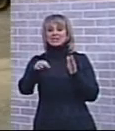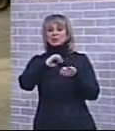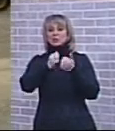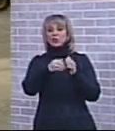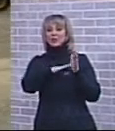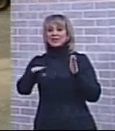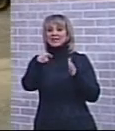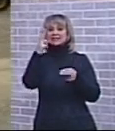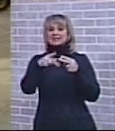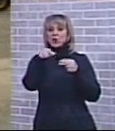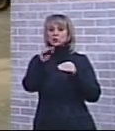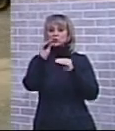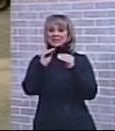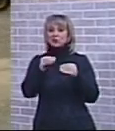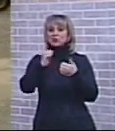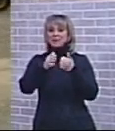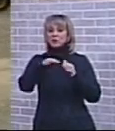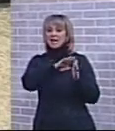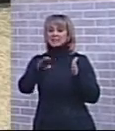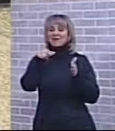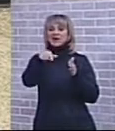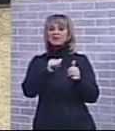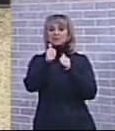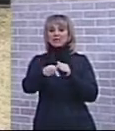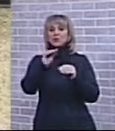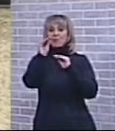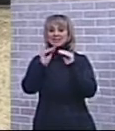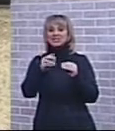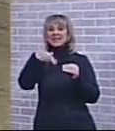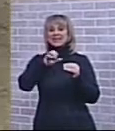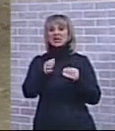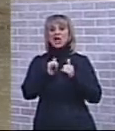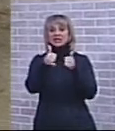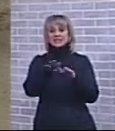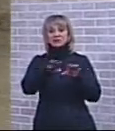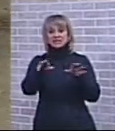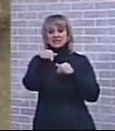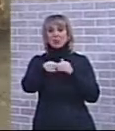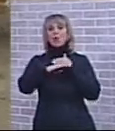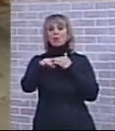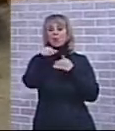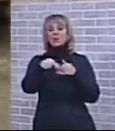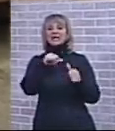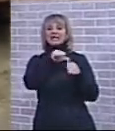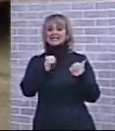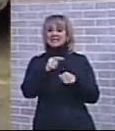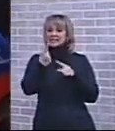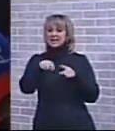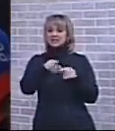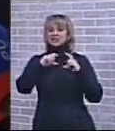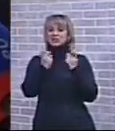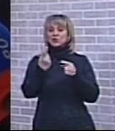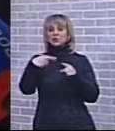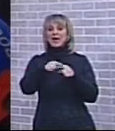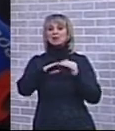бетонная плита, заканчивается устройство щебеночного основания. Впереди монтаж дренажной и оросительной систем поля. Сердце данного стадиона